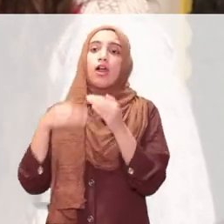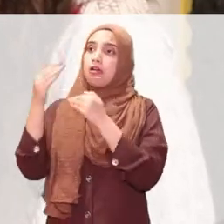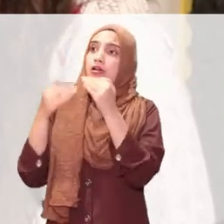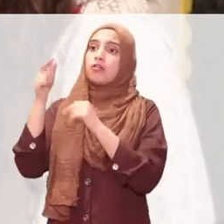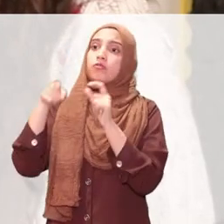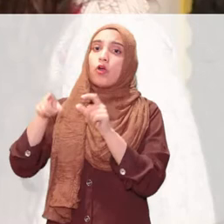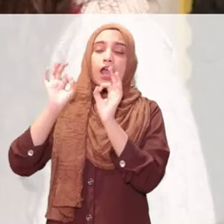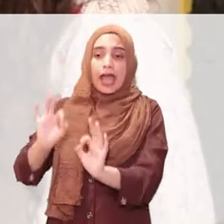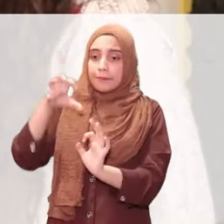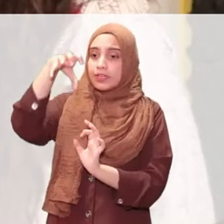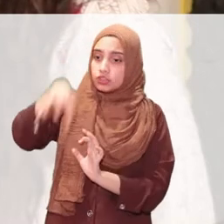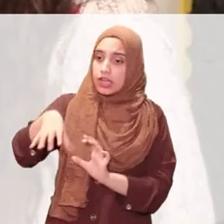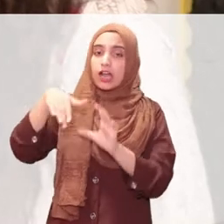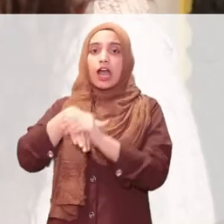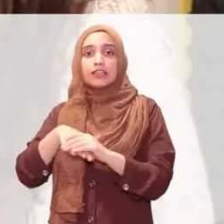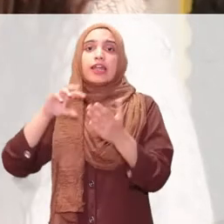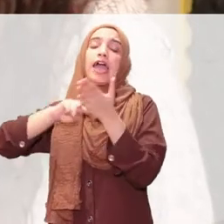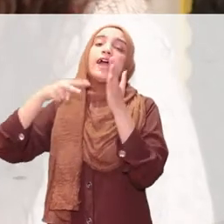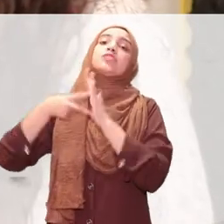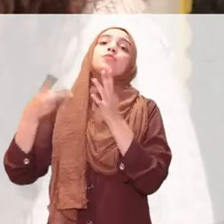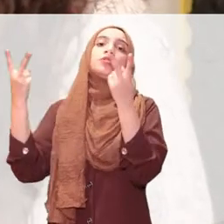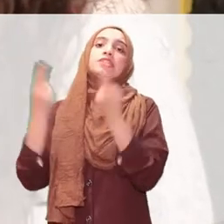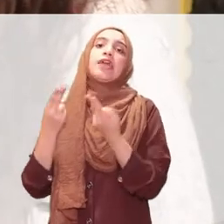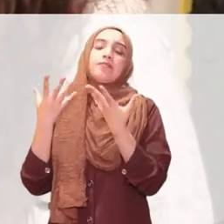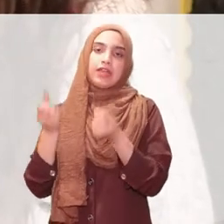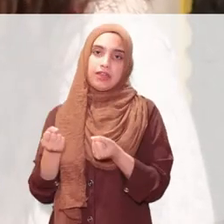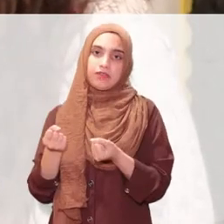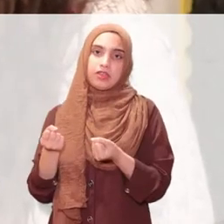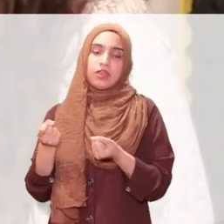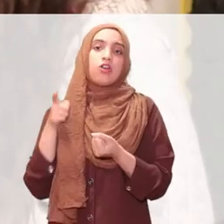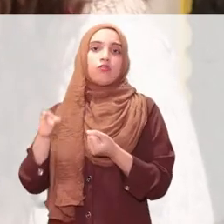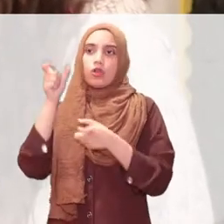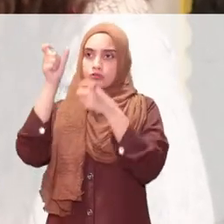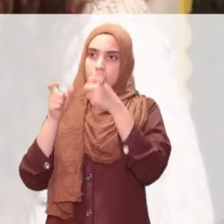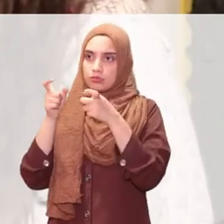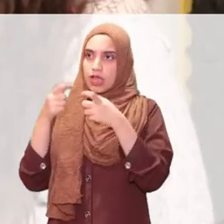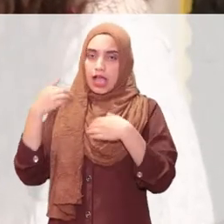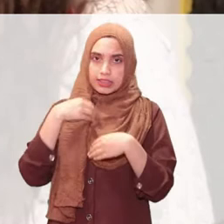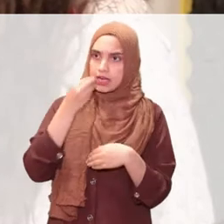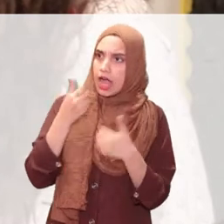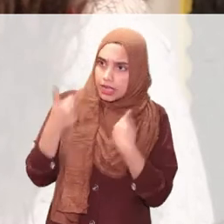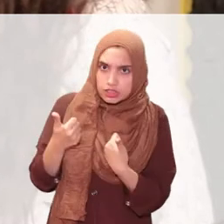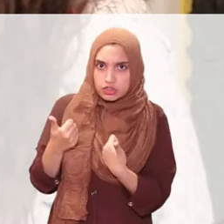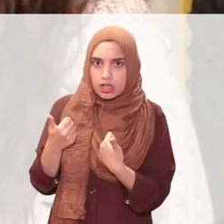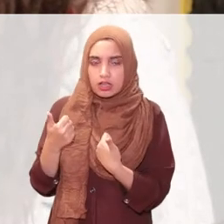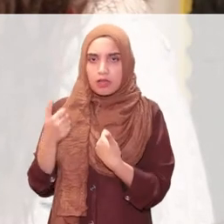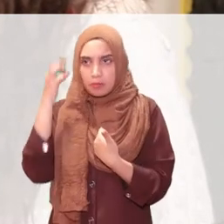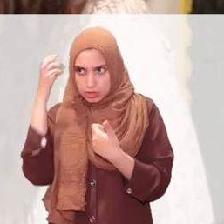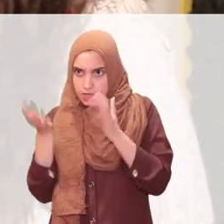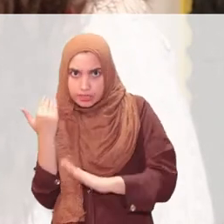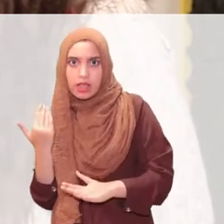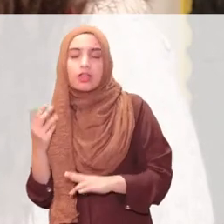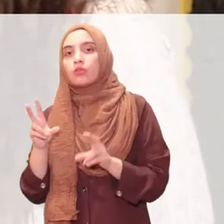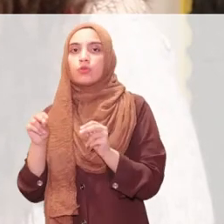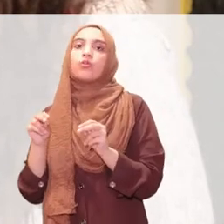इसको टू बैक साइड इफेक्ट यह एपिसोड खिलाफ इस ओपन इस एक्सप्लोरिंग योर पीपल